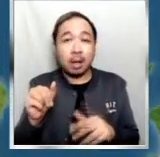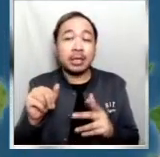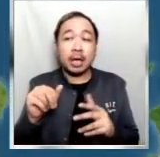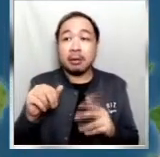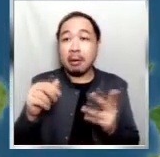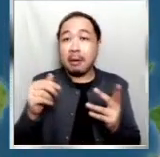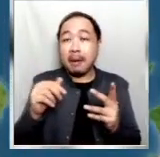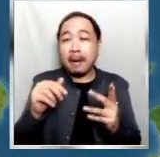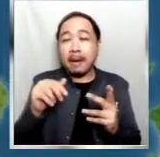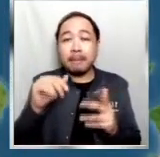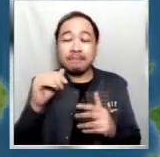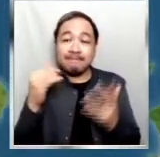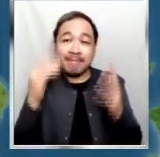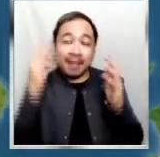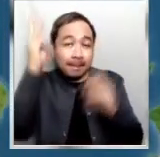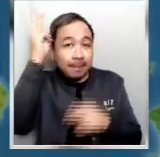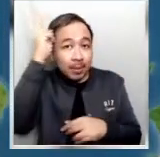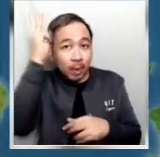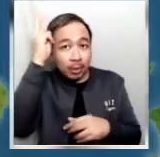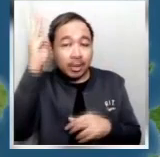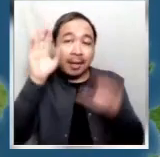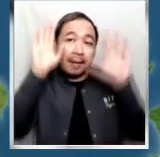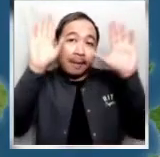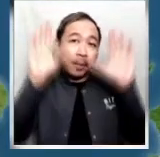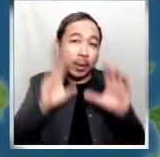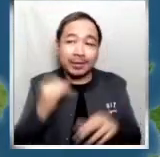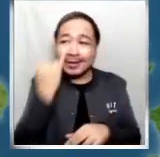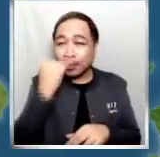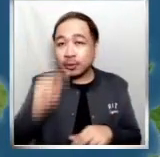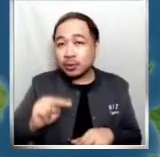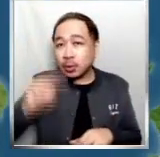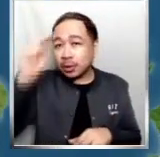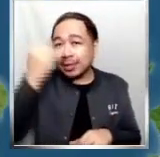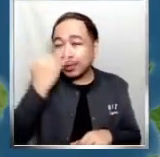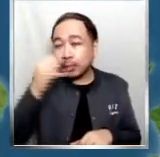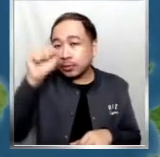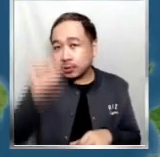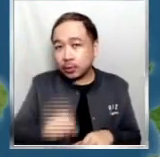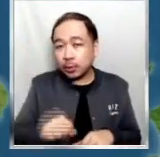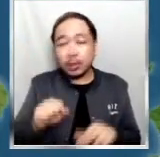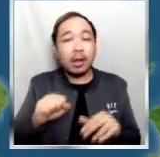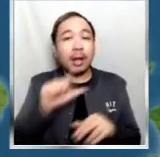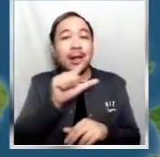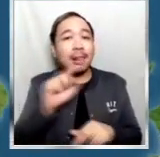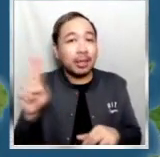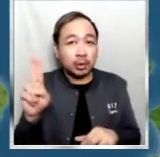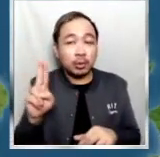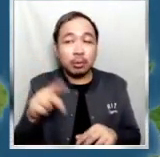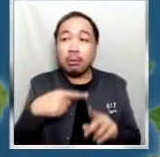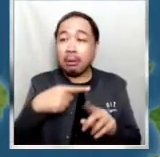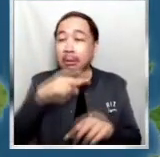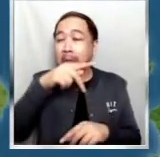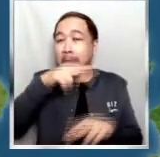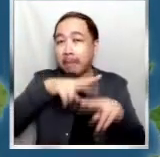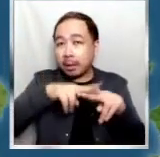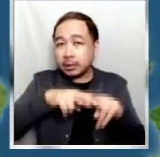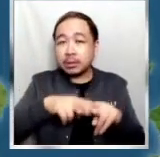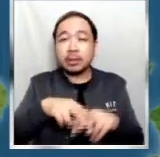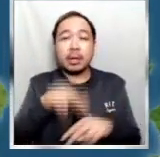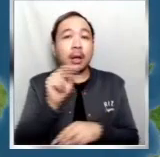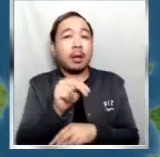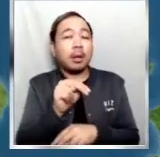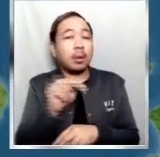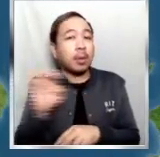Ifugao, Benguet, Ilocos Norte, Ilocos Sur, La Union, gayon din po sa Pangasinan, Nueva Ecija,